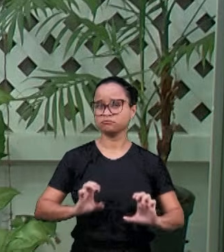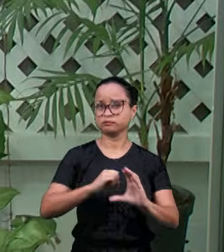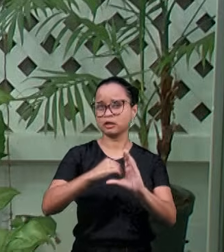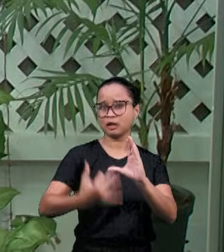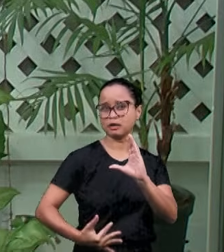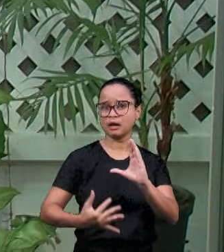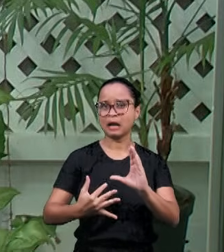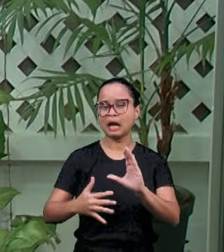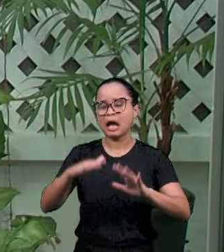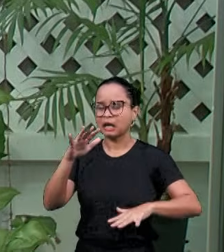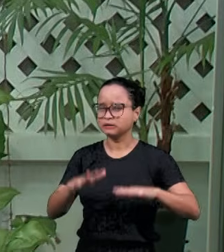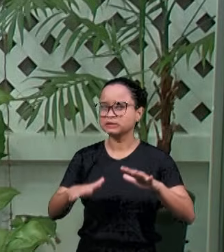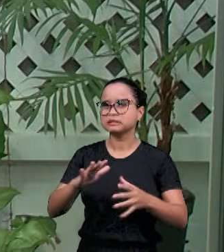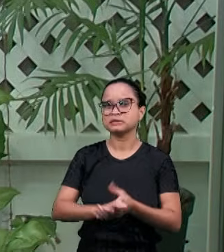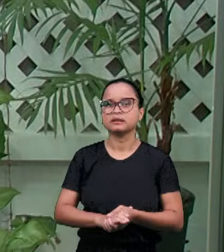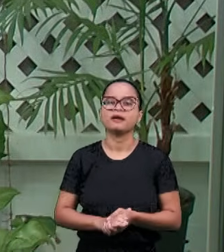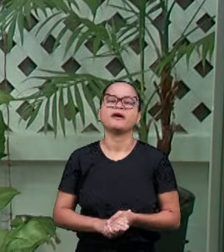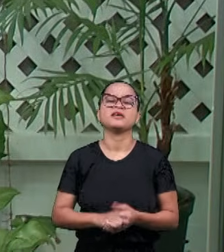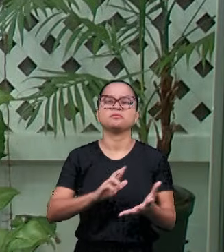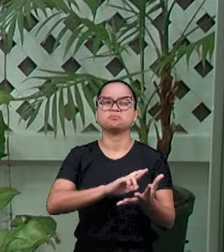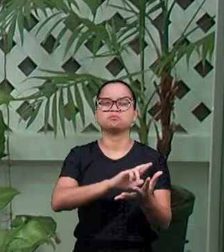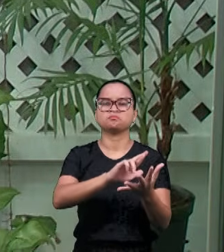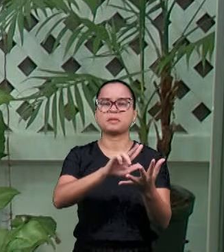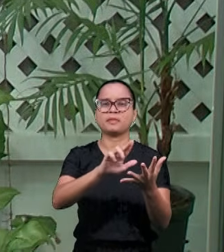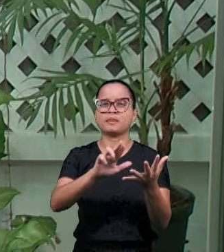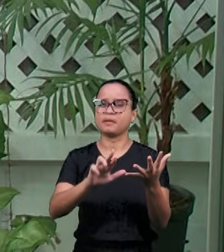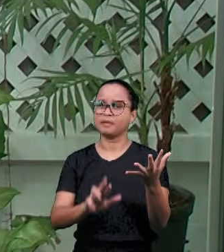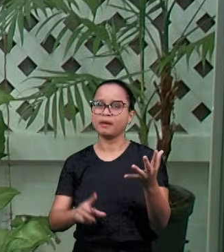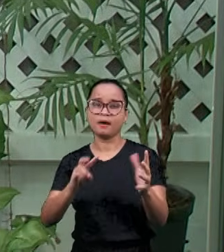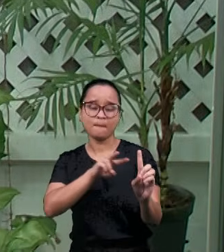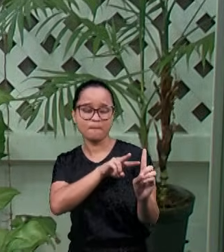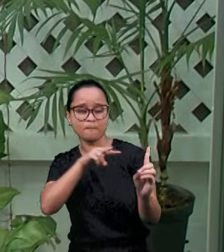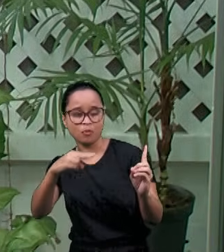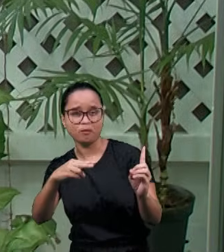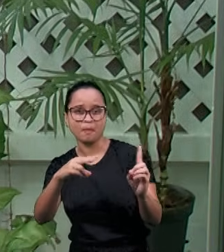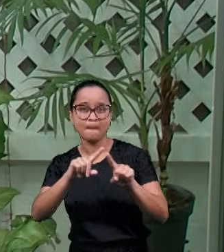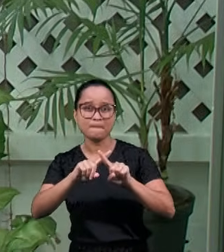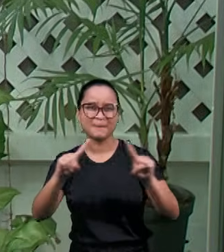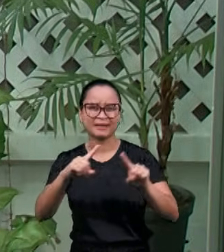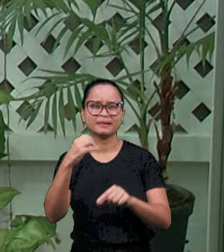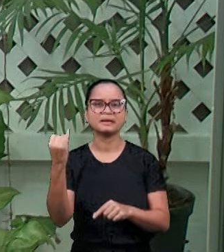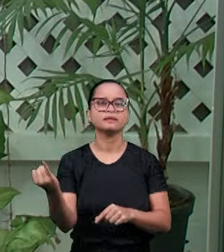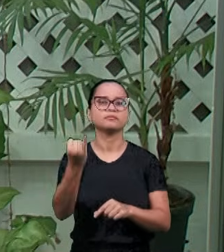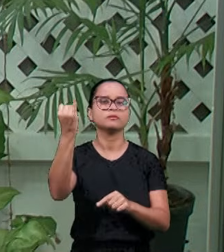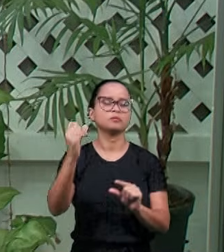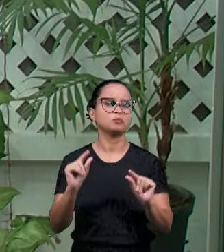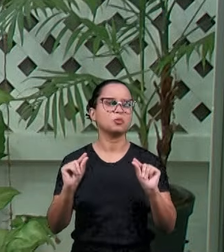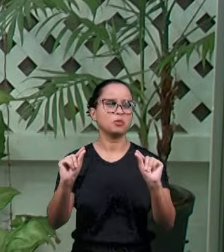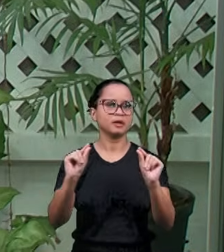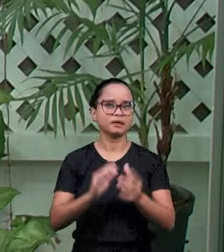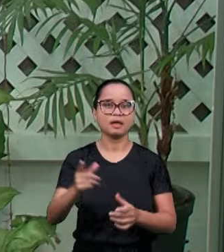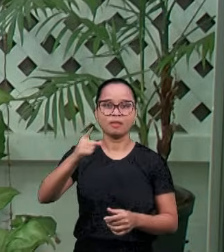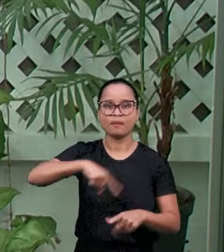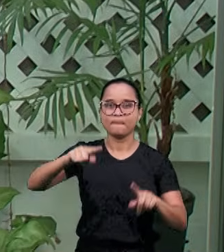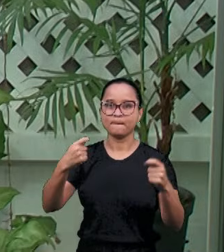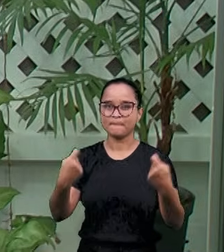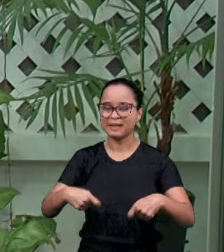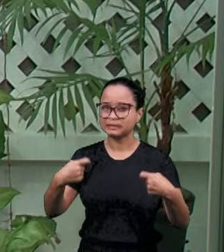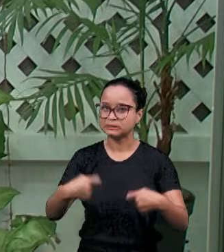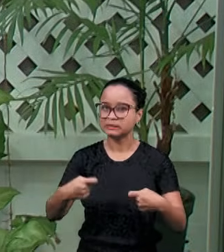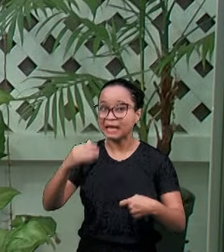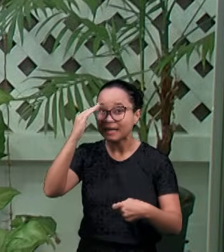Et de certaines manières, diverses manières de voir. Mais ce qui est important, c'est de comprendre que nous sommes dans une